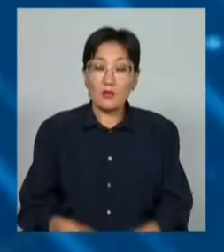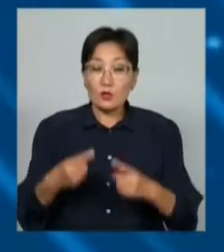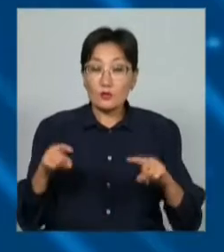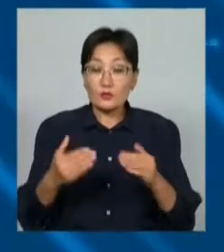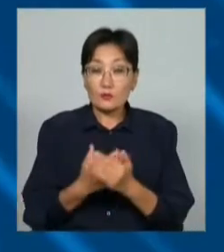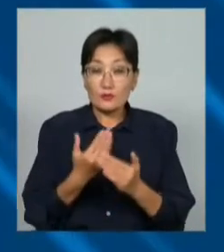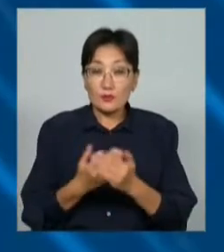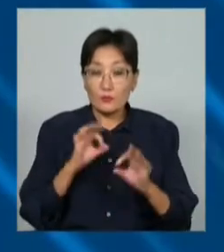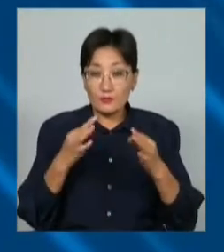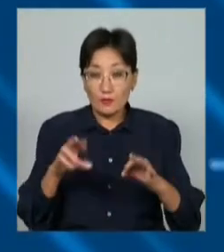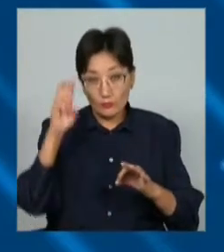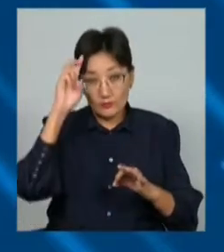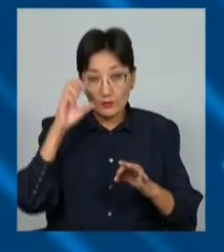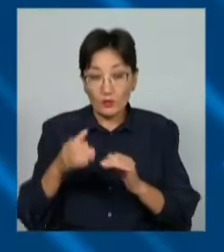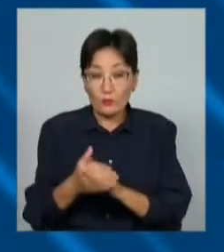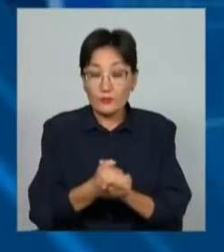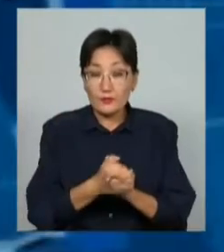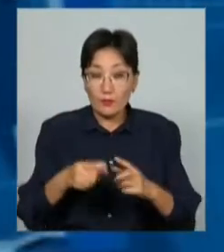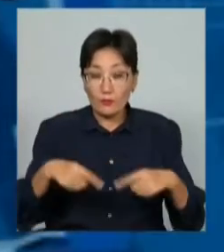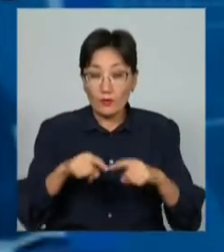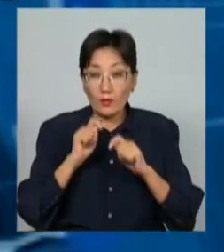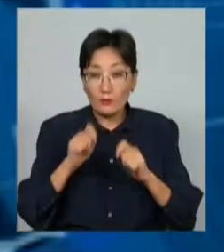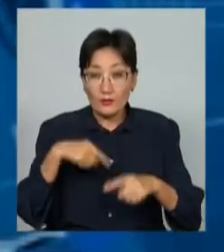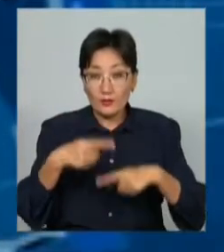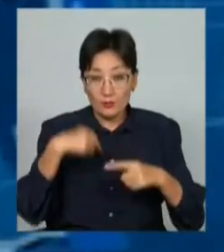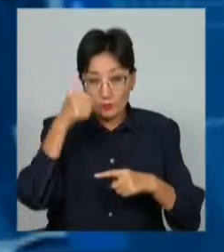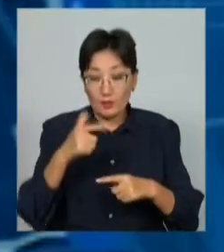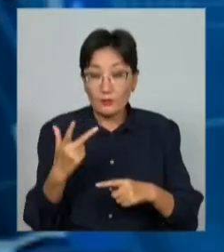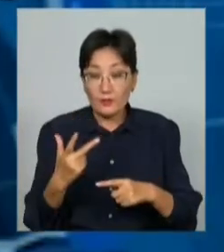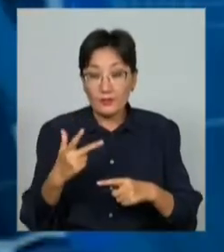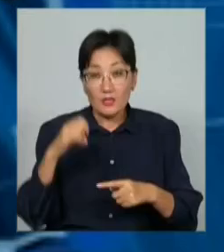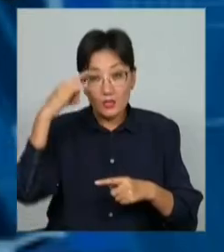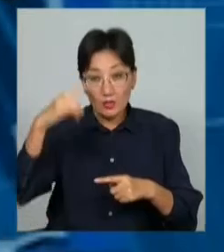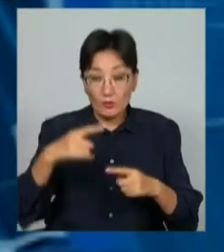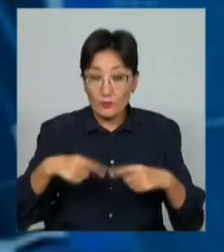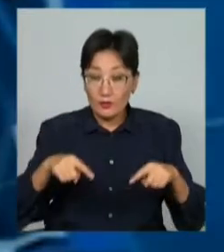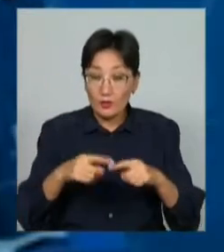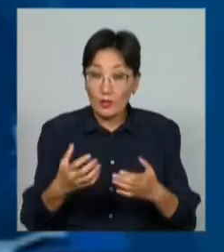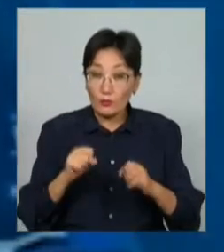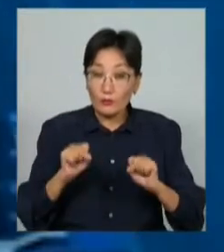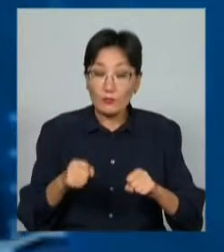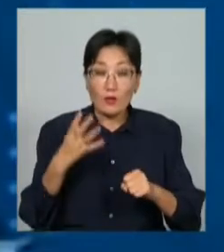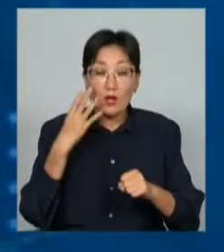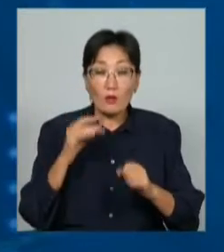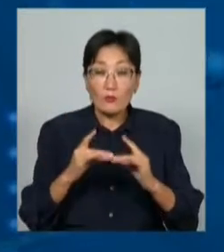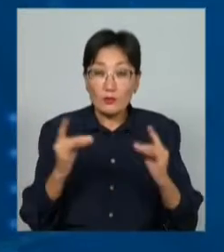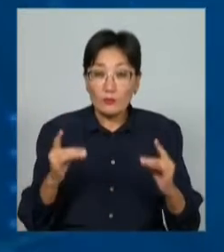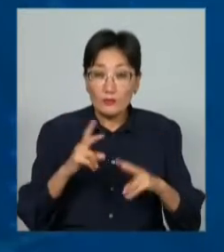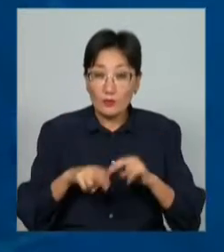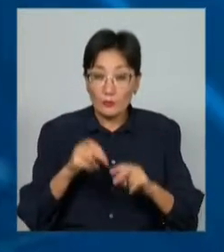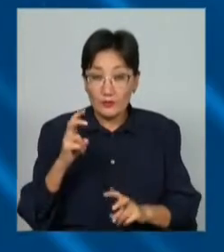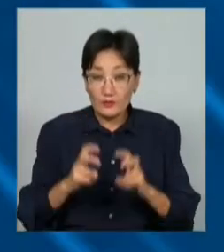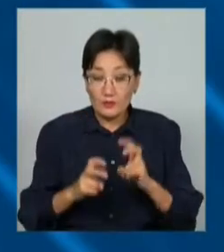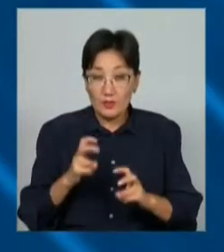Өзгеде жаңалықтар, тәуелсіз мемлекеттер достастығы сыйлығын келесі жылы екі бірдей қазақстандық компания еленуі мүмкін. Алматы көпір құрылымдары зауыты